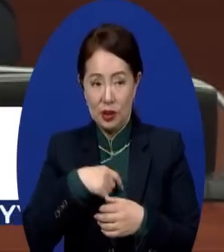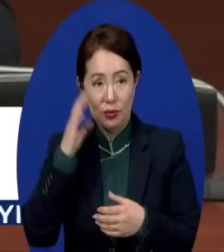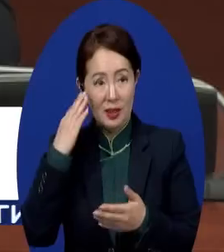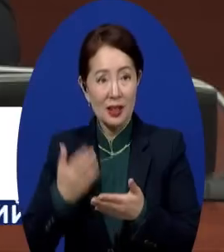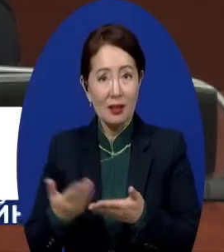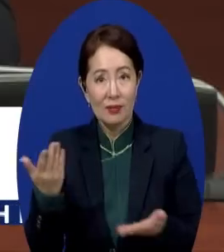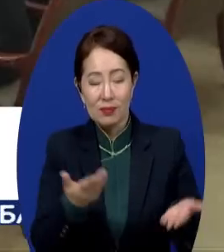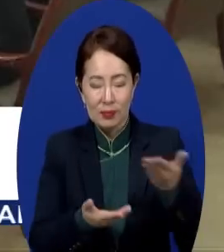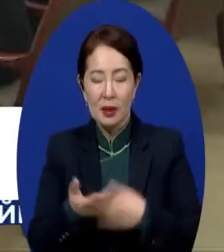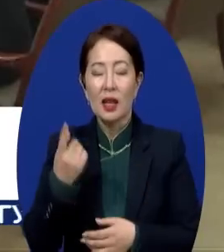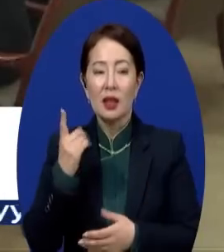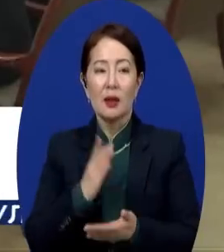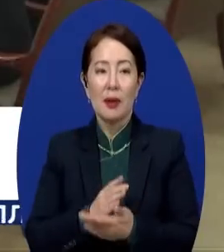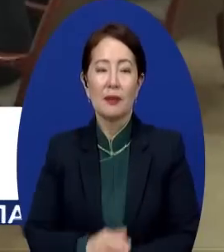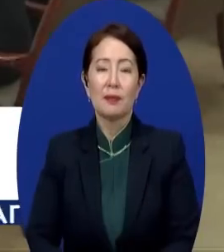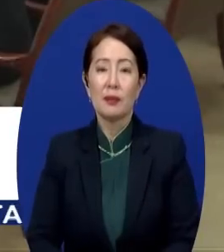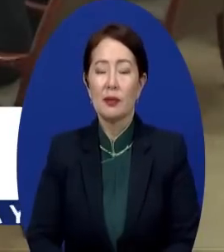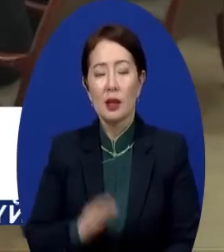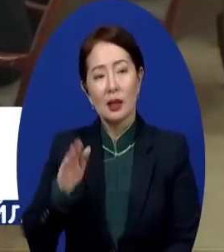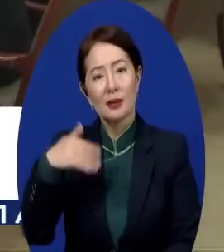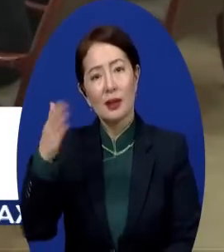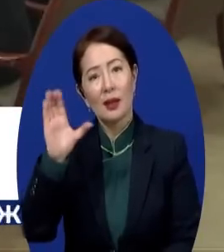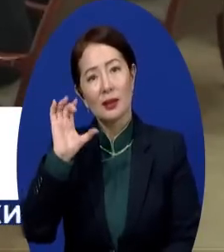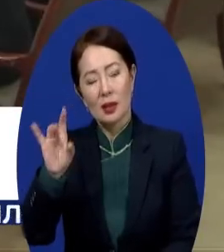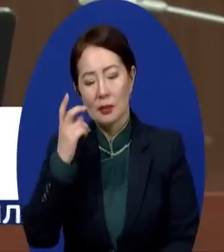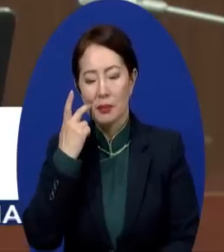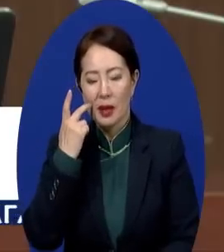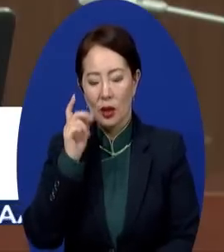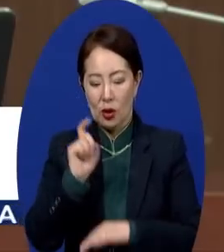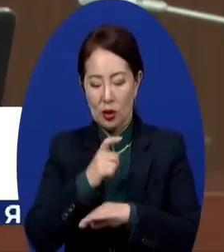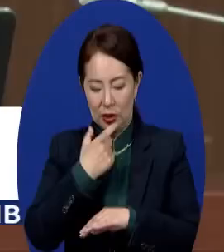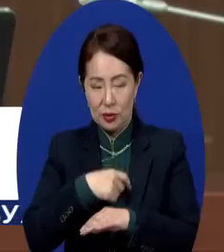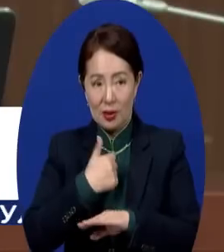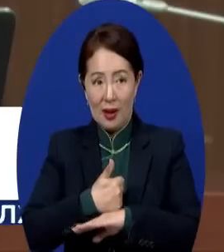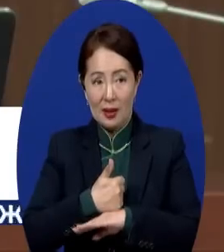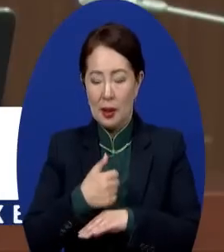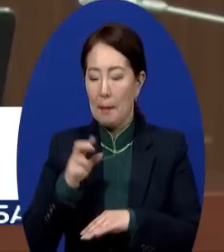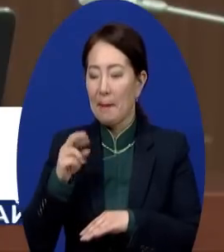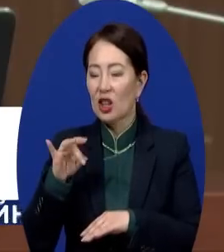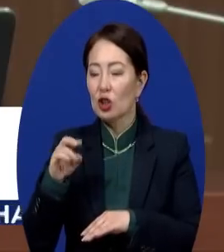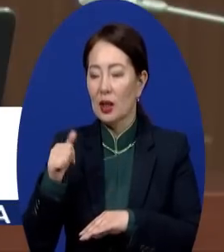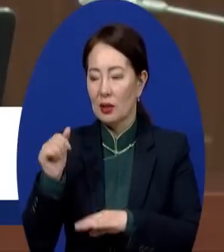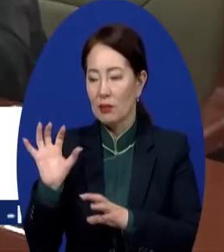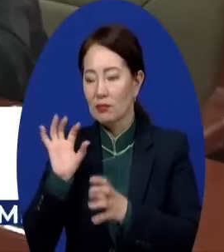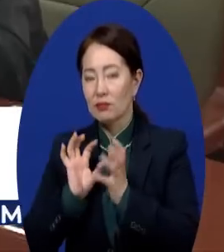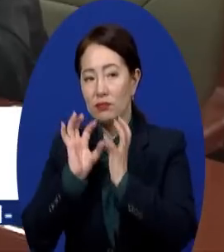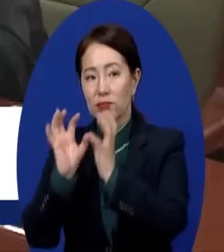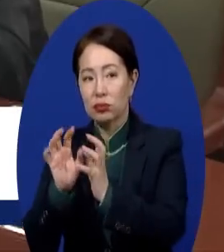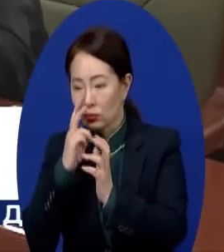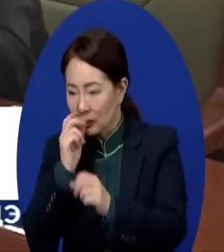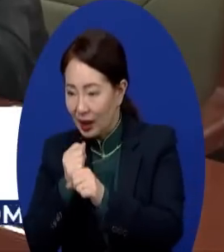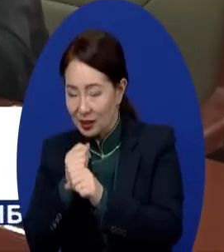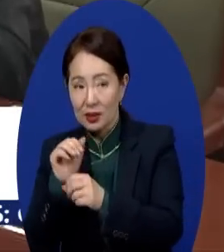дээр бол санал нэг байна. Ирэх сард банк ороодын гишүүдээр ахлуулсан ажлын хэсэг Петрочайнад очин тамсаг компанид ажиллаж бодтой хяналт